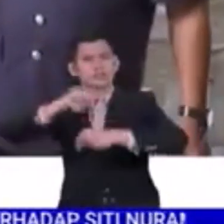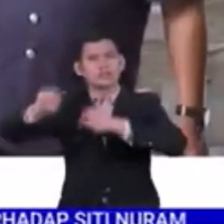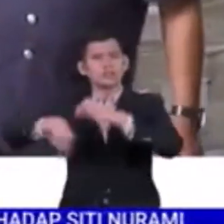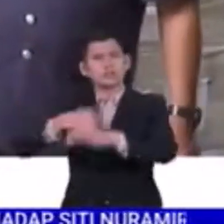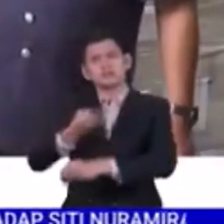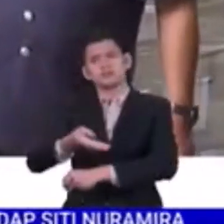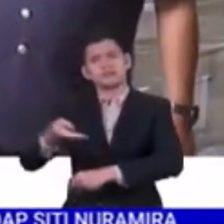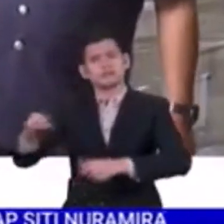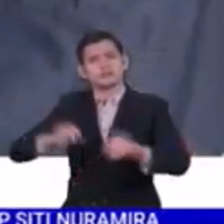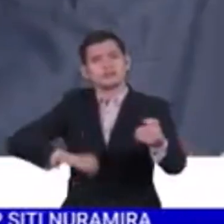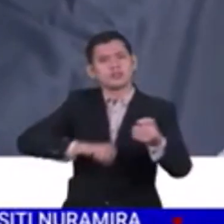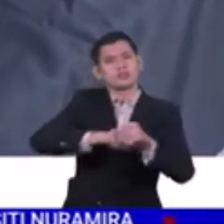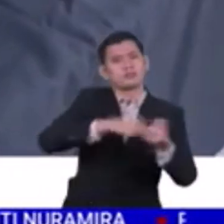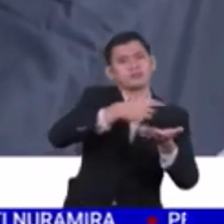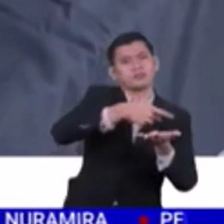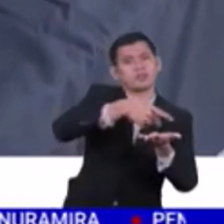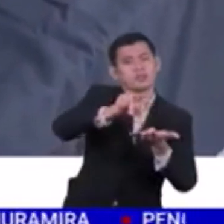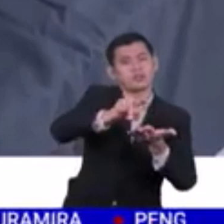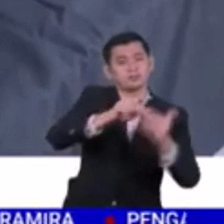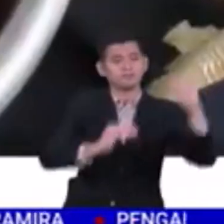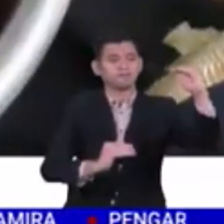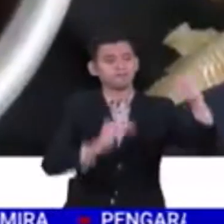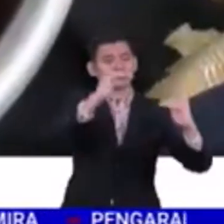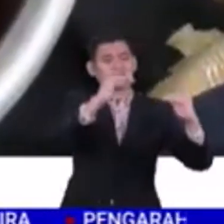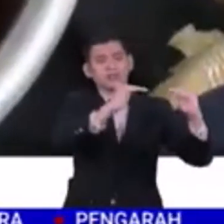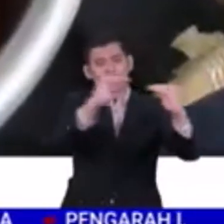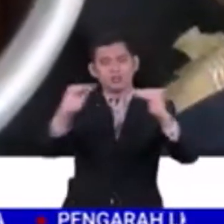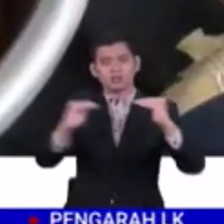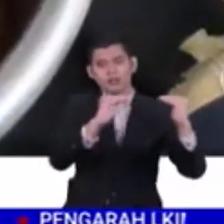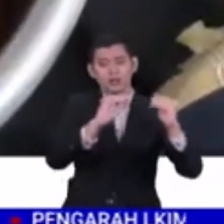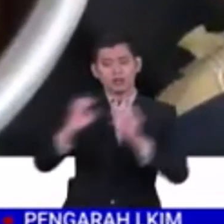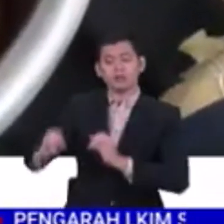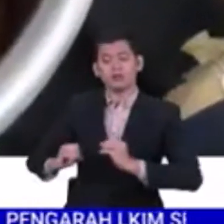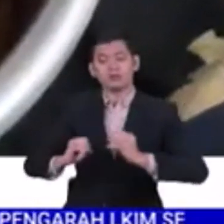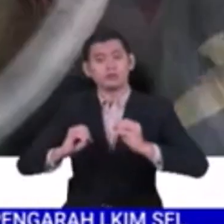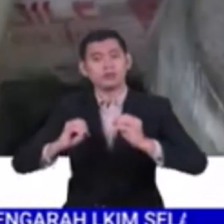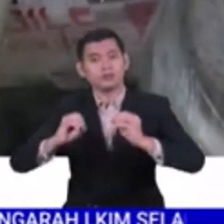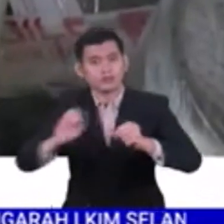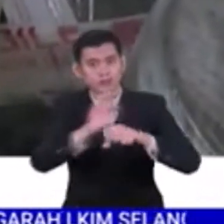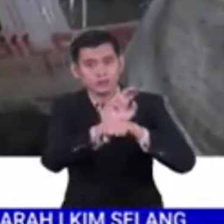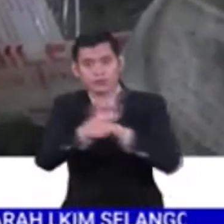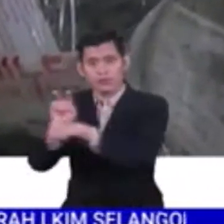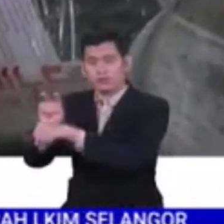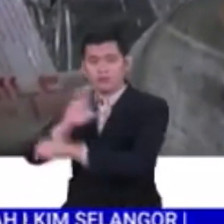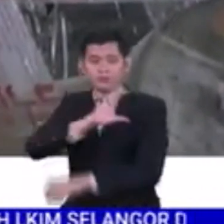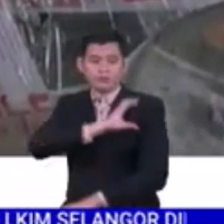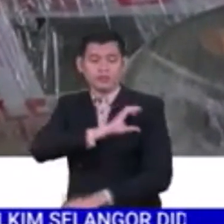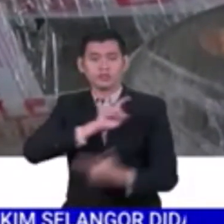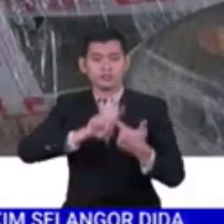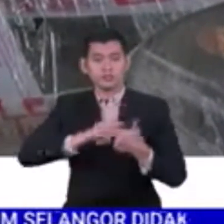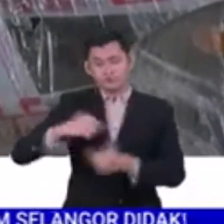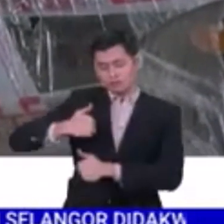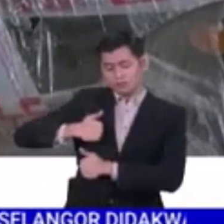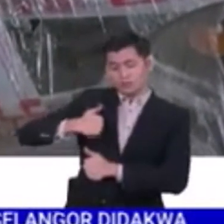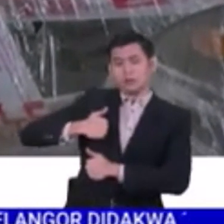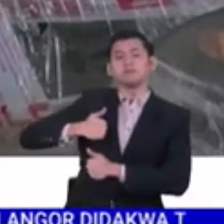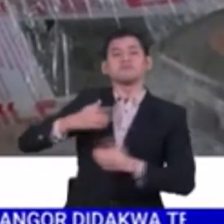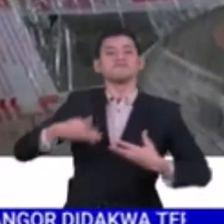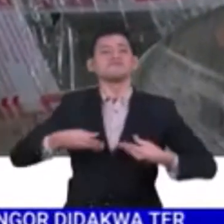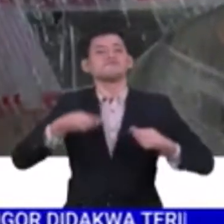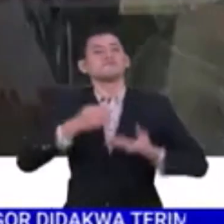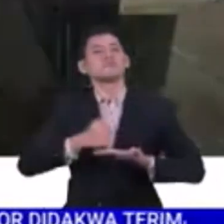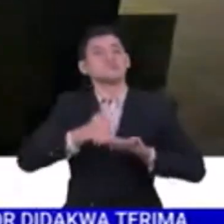barangan bersubsidi diseludup keluar diimbangi dengan operasi penguatkuasaan. PDRM dan ATM turut